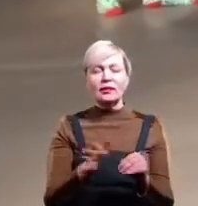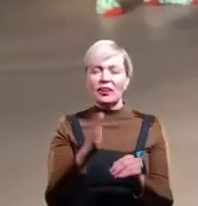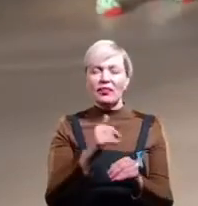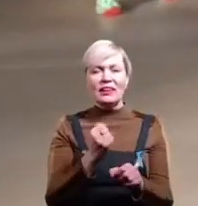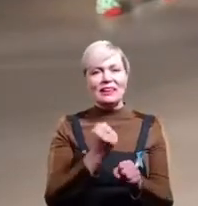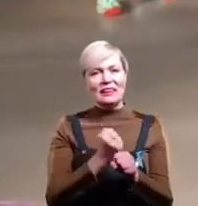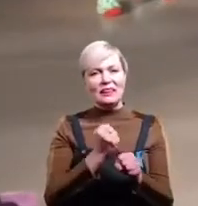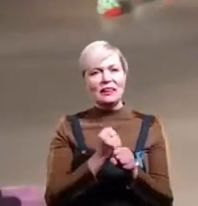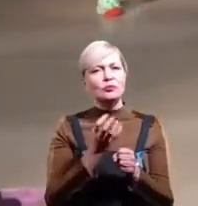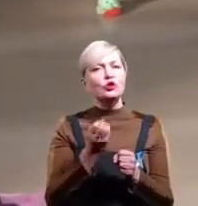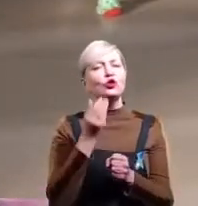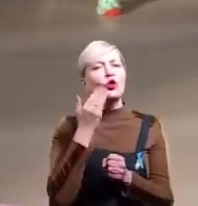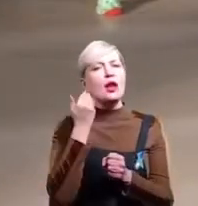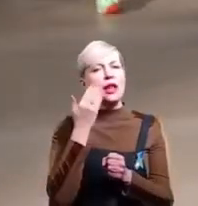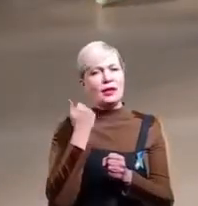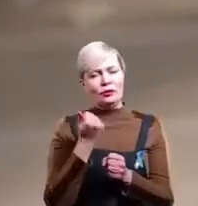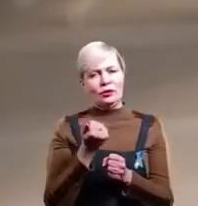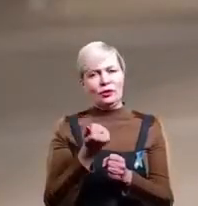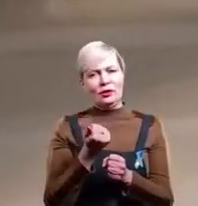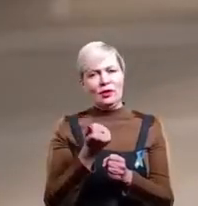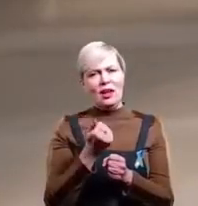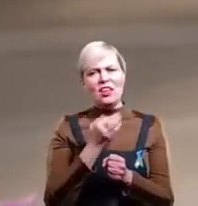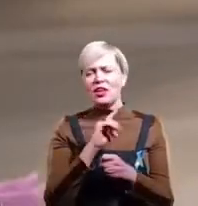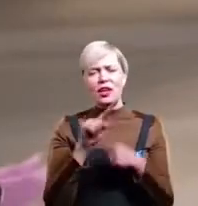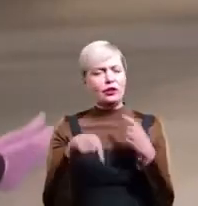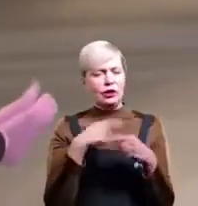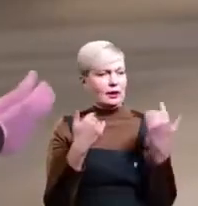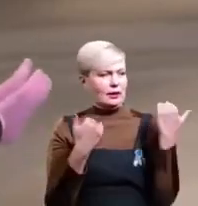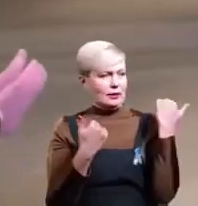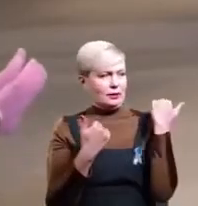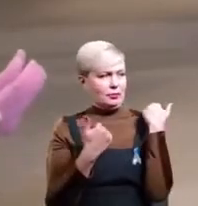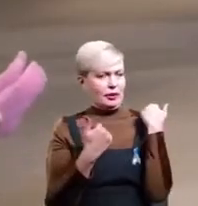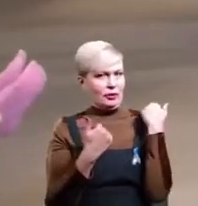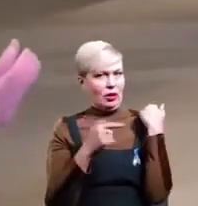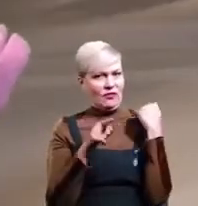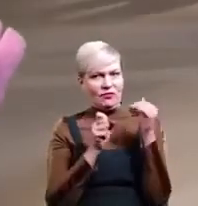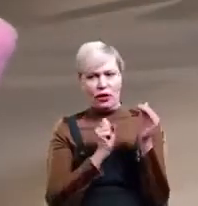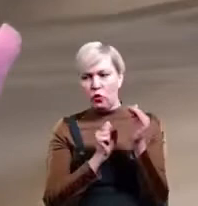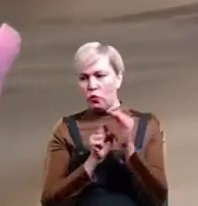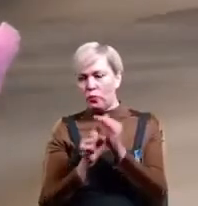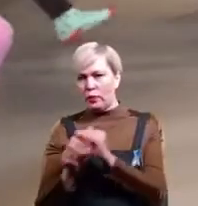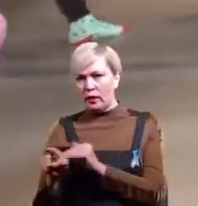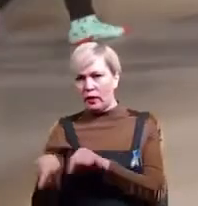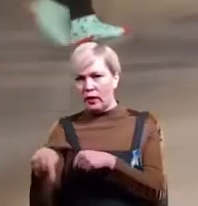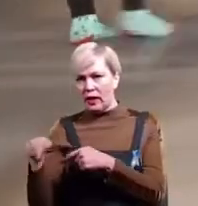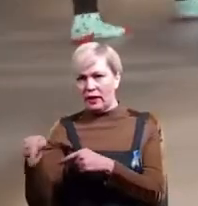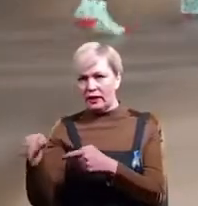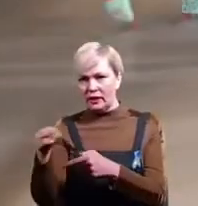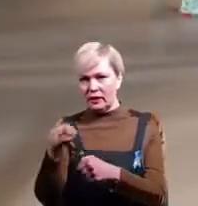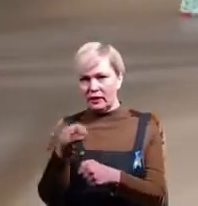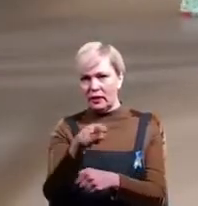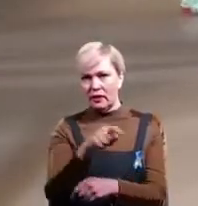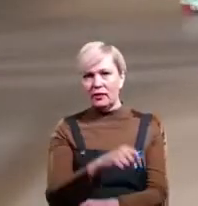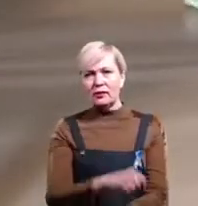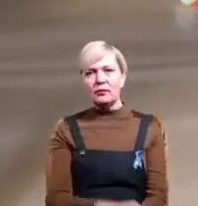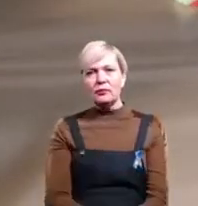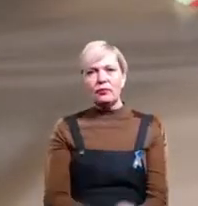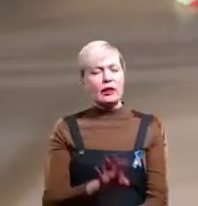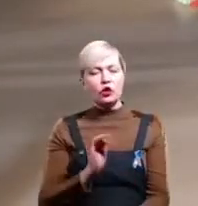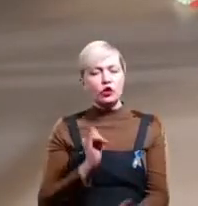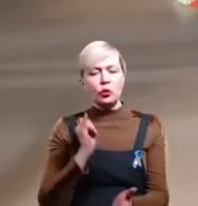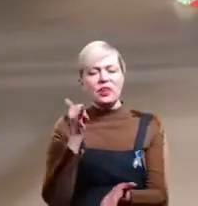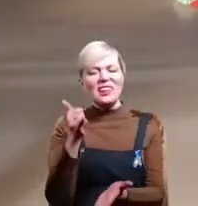легче, чтобы вам было. Не через спину, а вы убегаете вот так вот, и вот так вот побежите, чтобы вы не наступили на